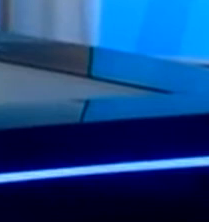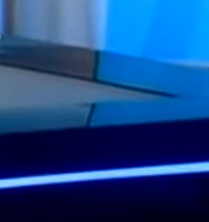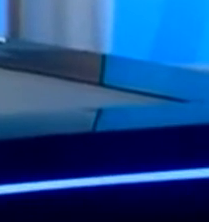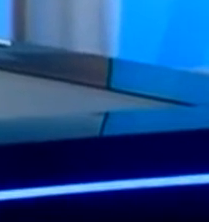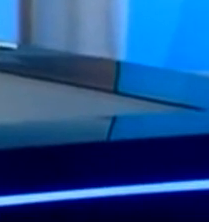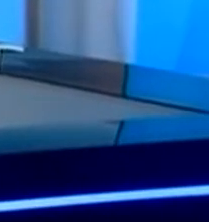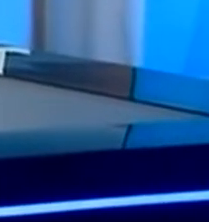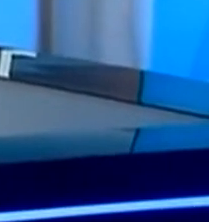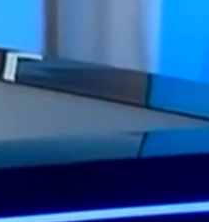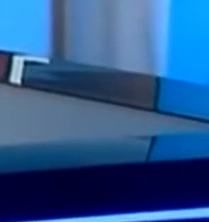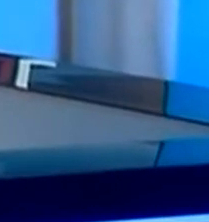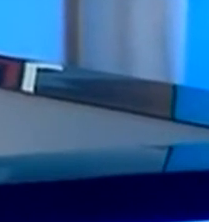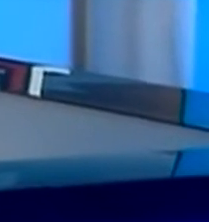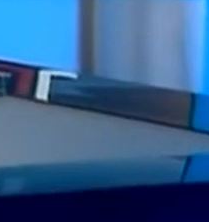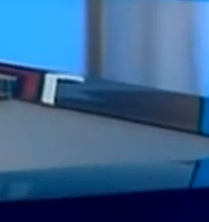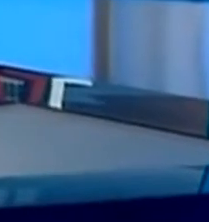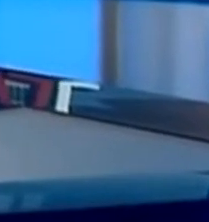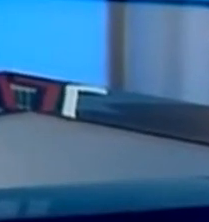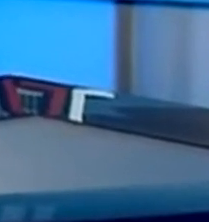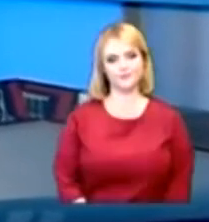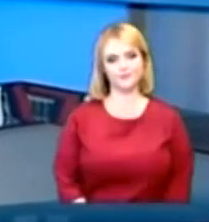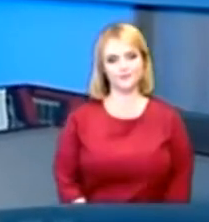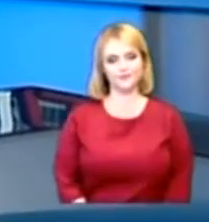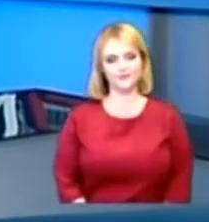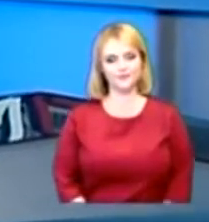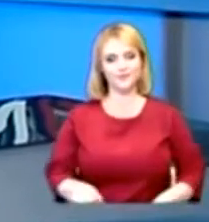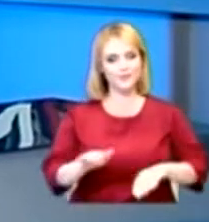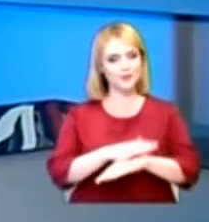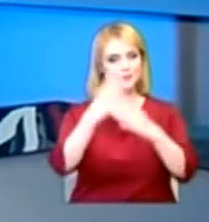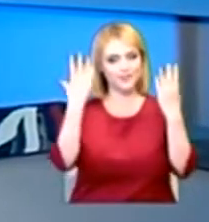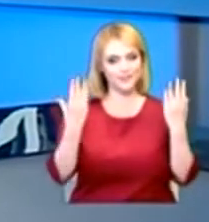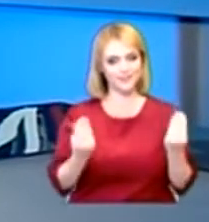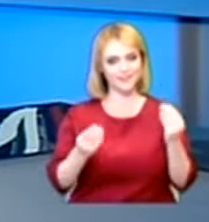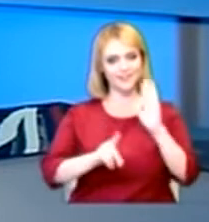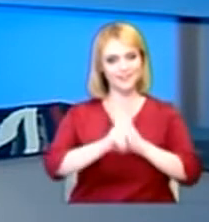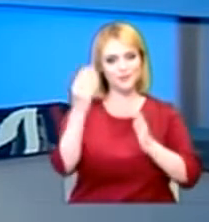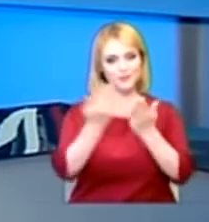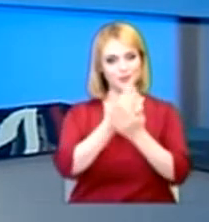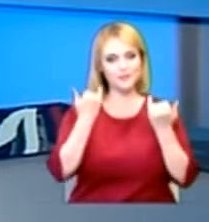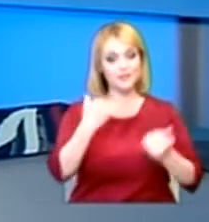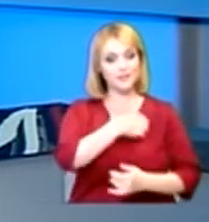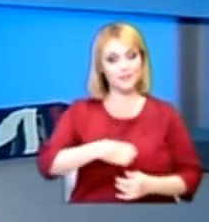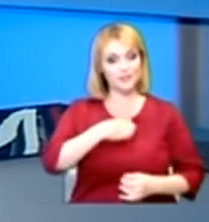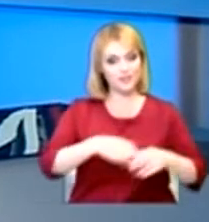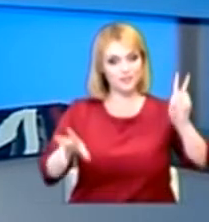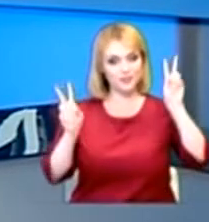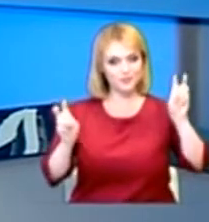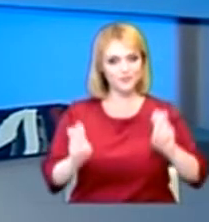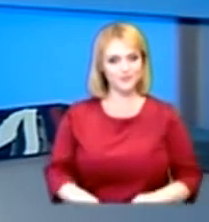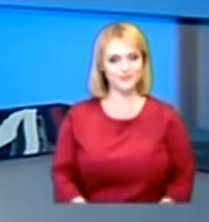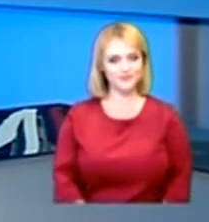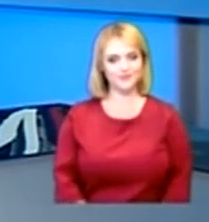Victoria Colesnic vă prezintă Telejurnalul. Bună ziua și bine v-am regăsit la Telejurnal. Iată principalele subiecte ale